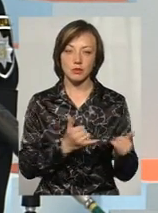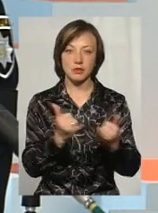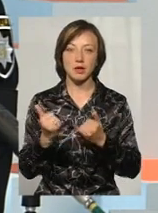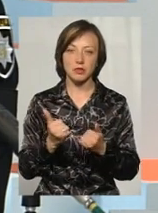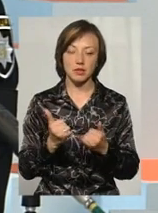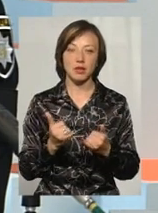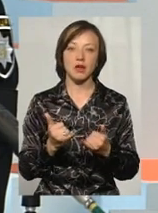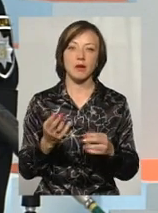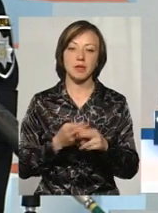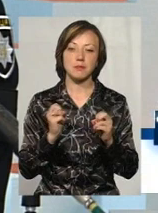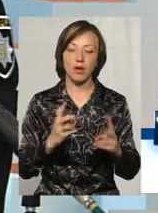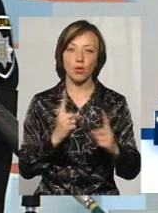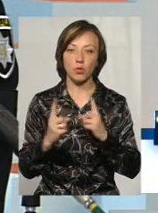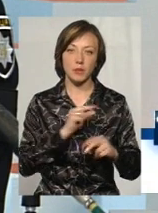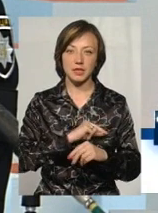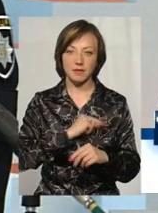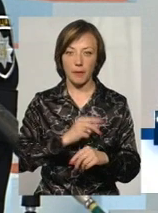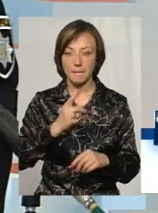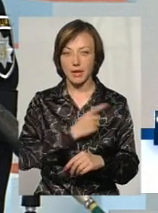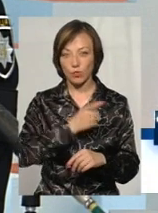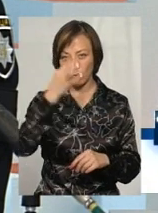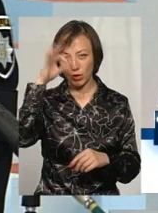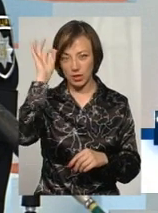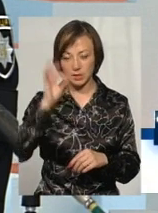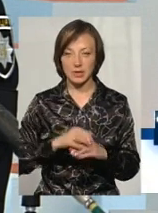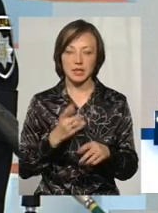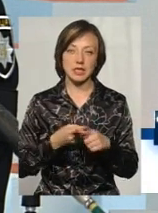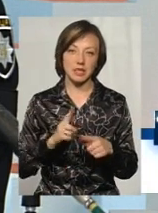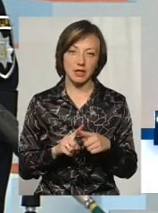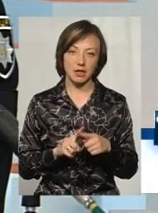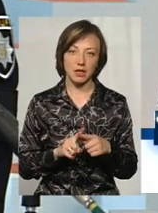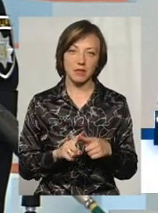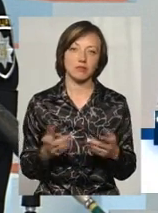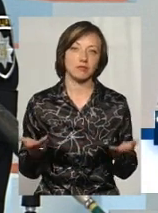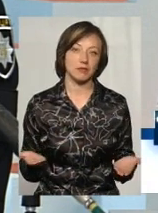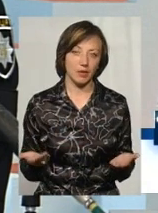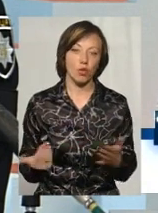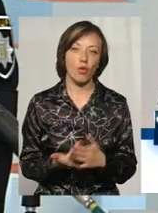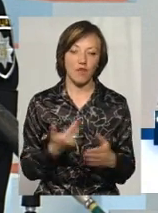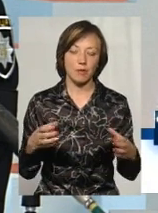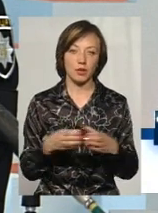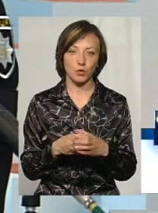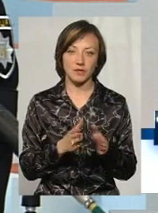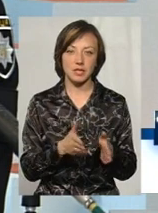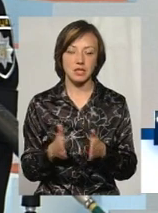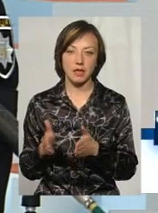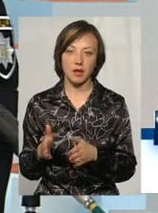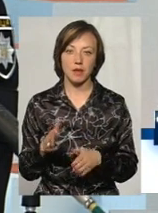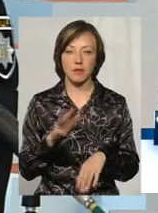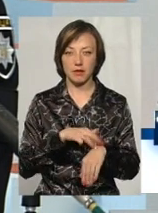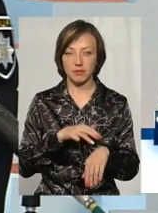забезпечувати безпеку дорожнього руху виключно працівники патрульної поліції, тому що це все ж таки новий підрозділ в системі